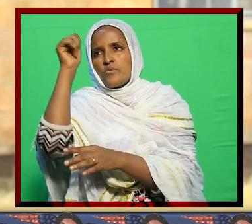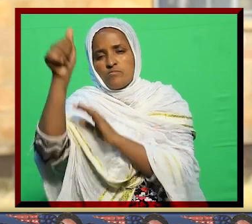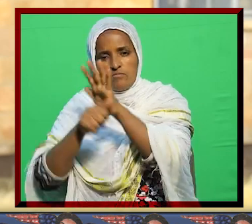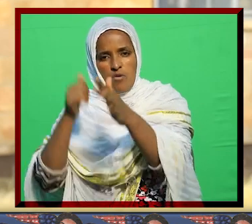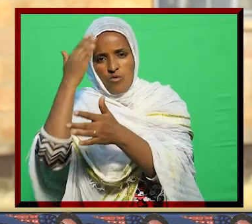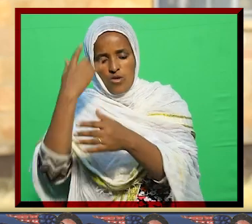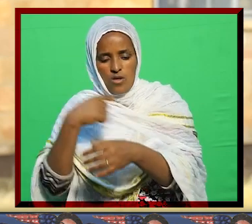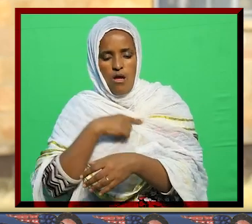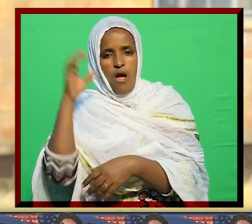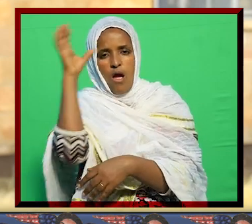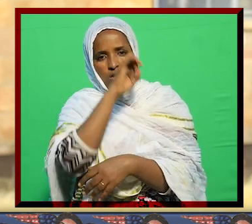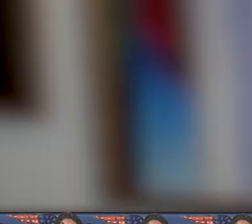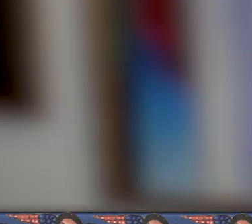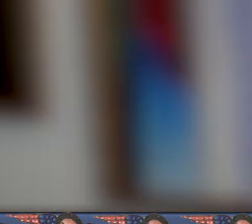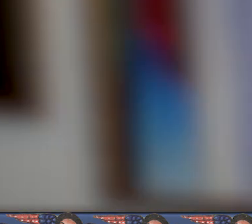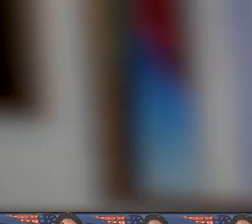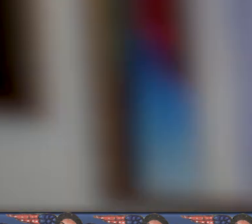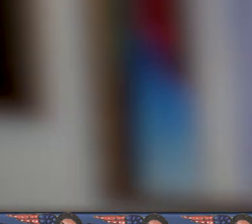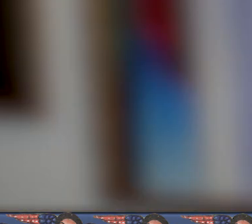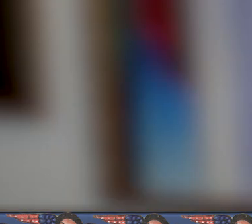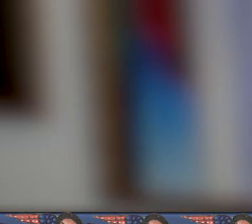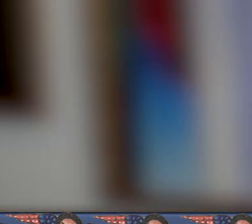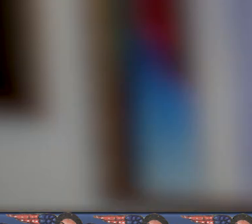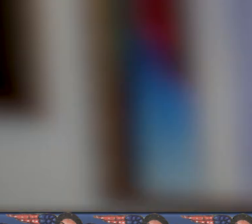የሚያውቃቸው ይኖራሉ እንደኛ አንገምታቸው ነው ብለው